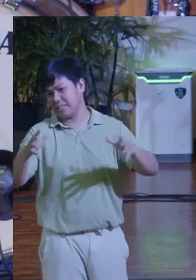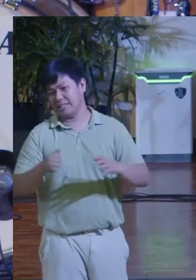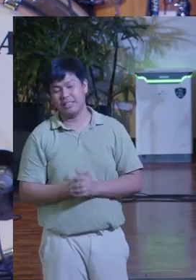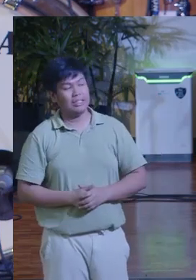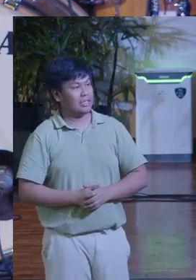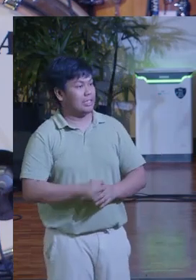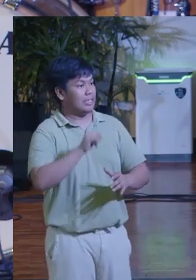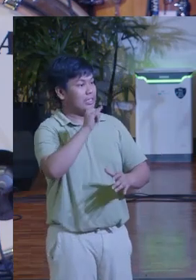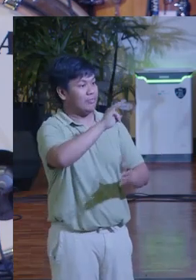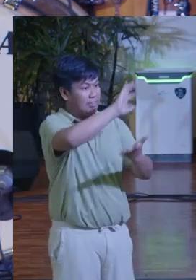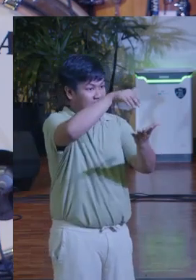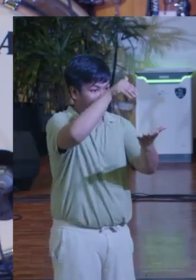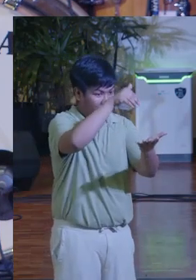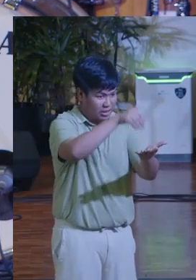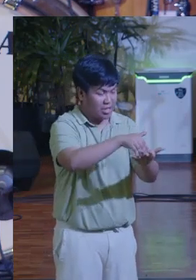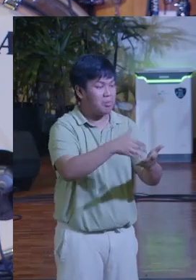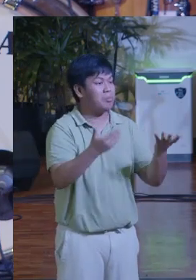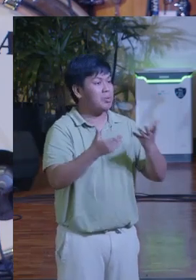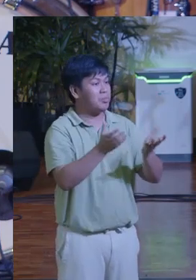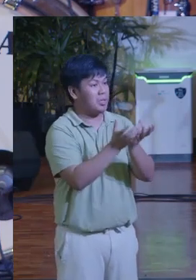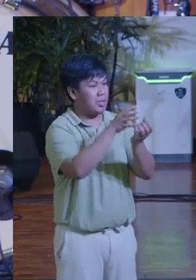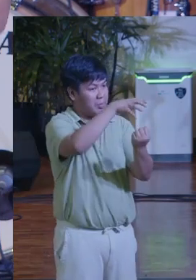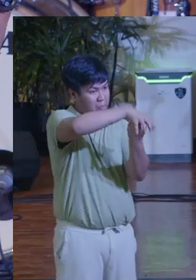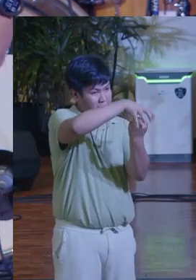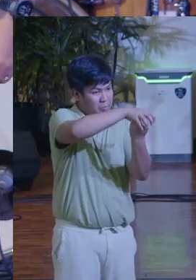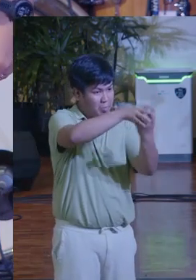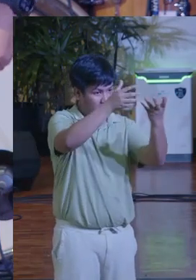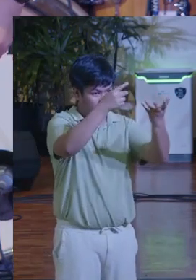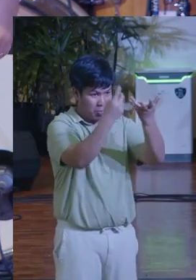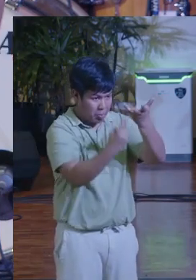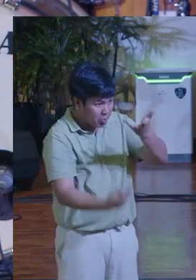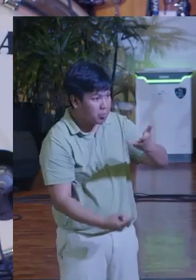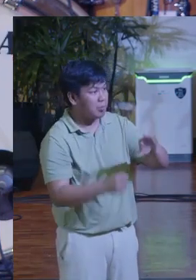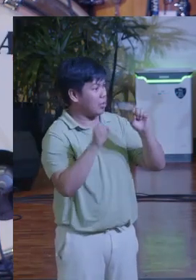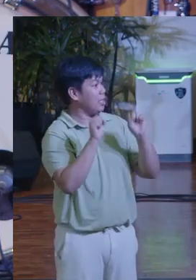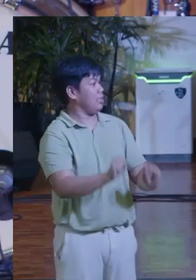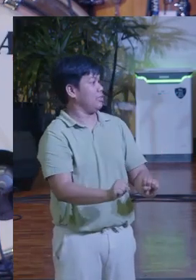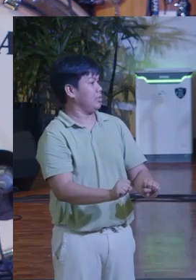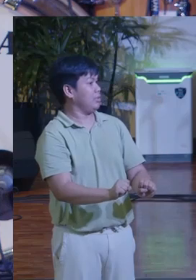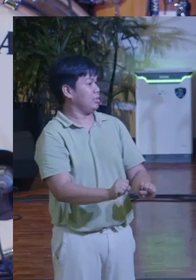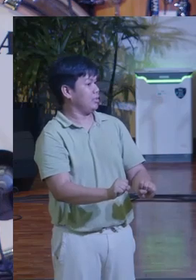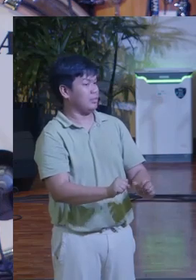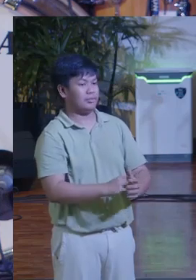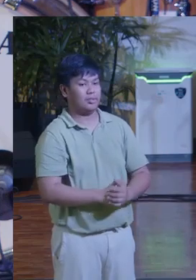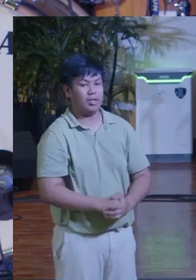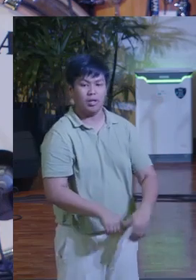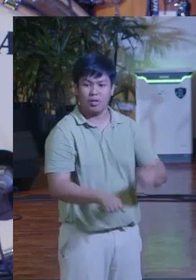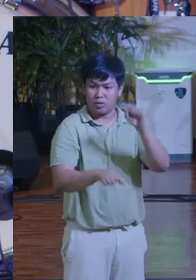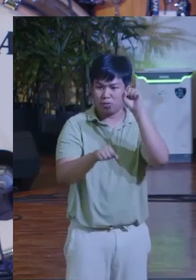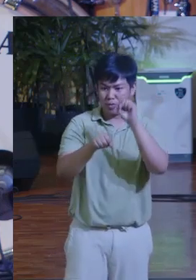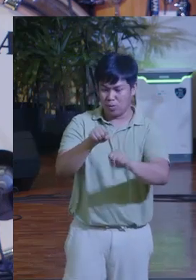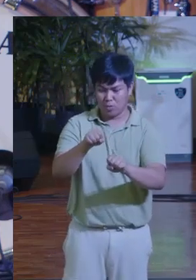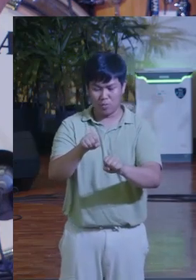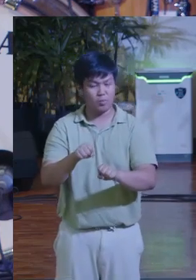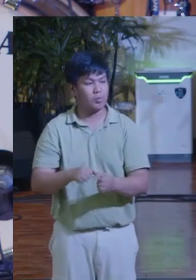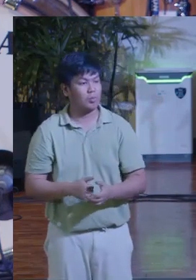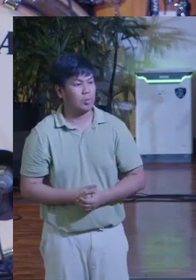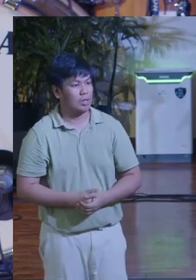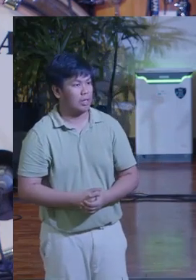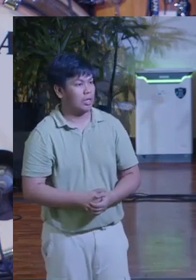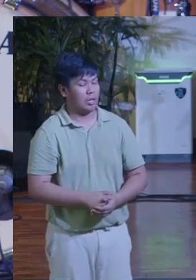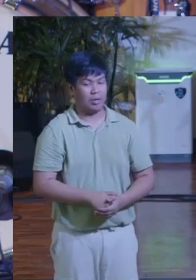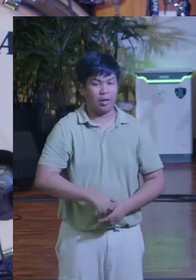mapapahamak yung bata. Baka talagang malunod. In one sense, sinusunod niya ang utos ng